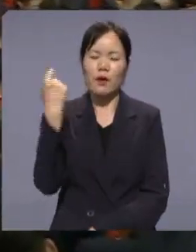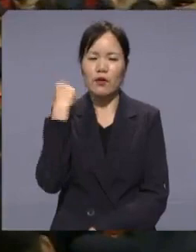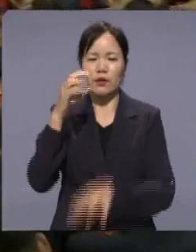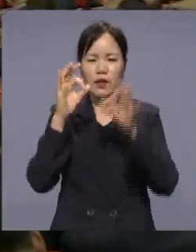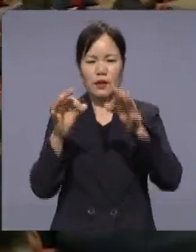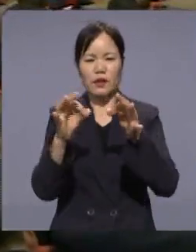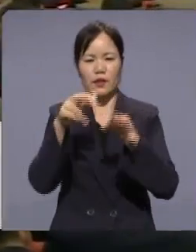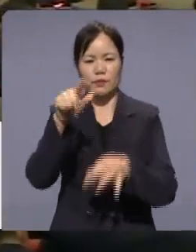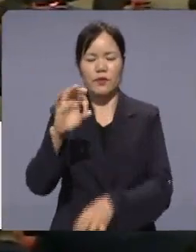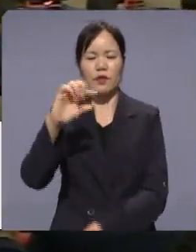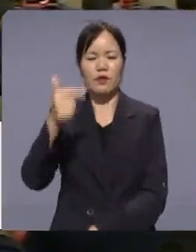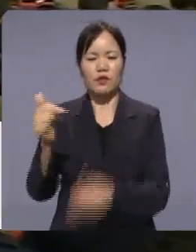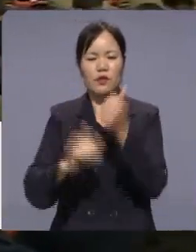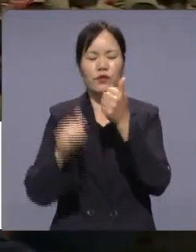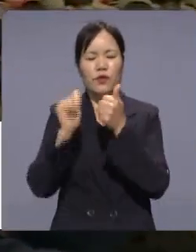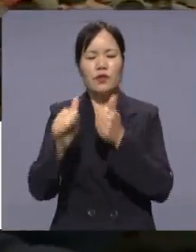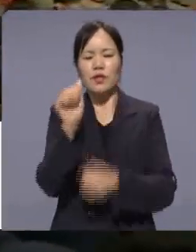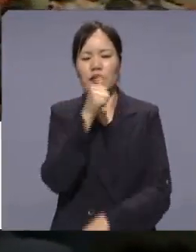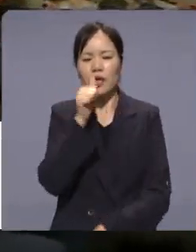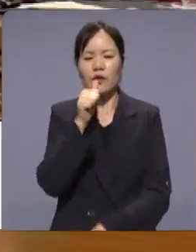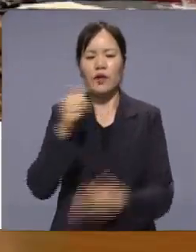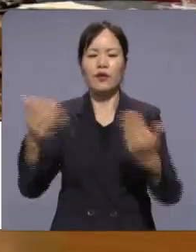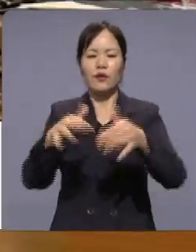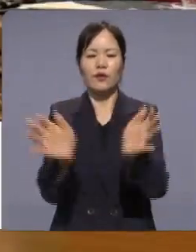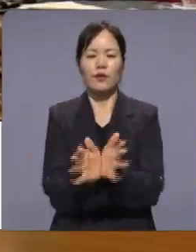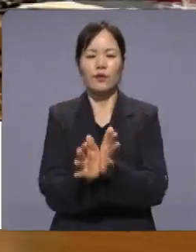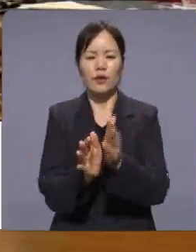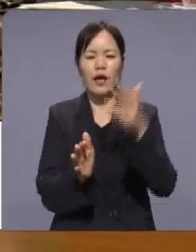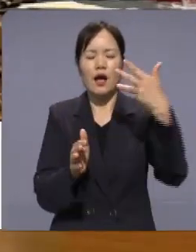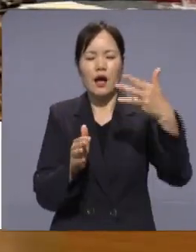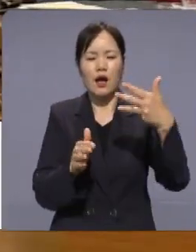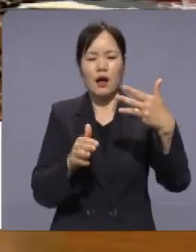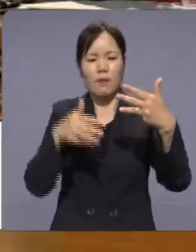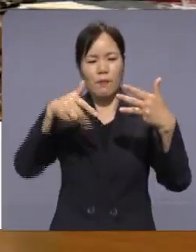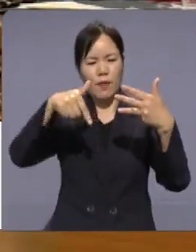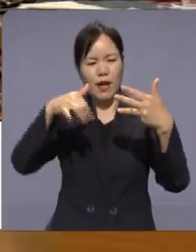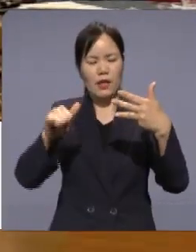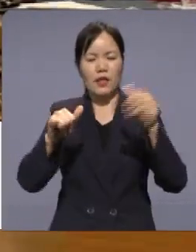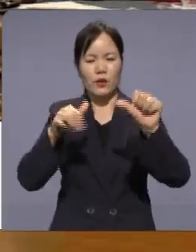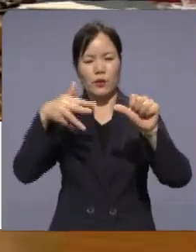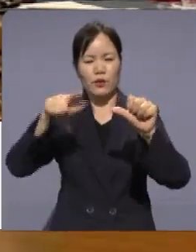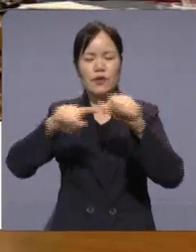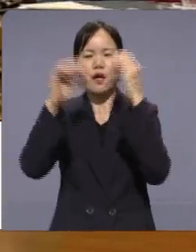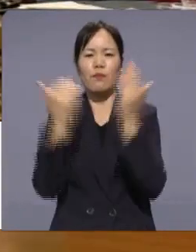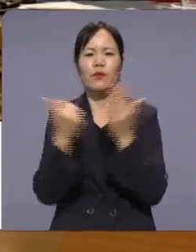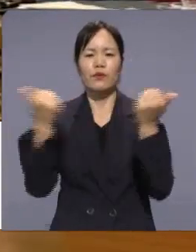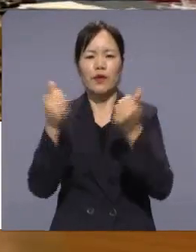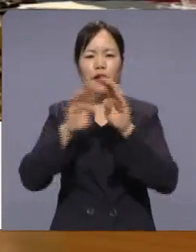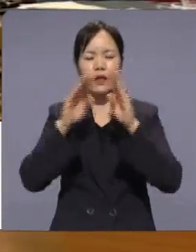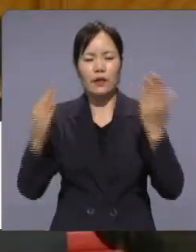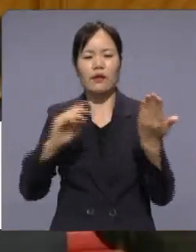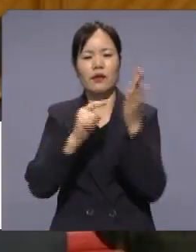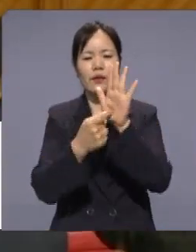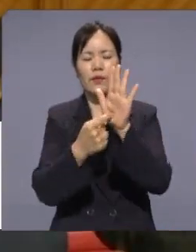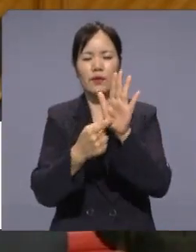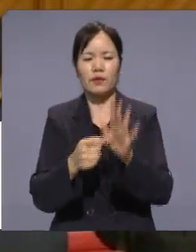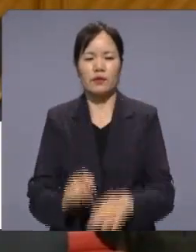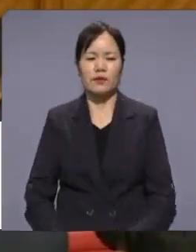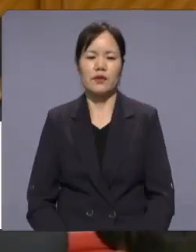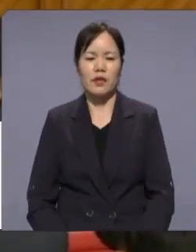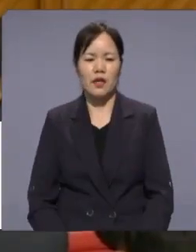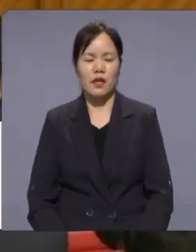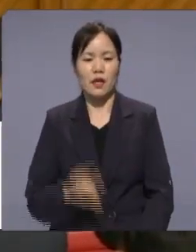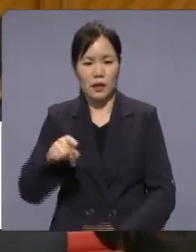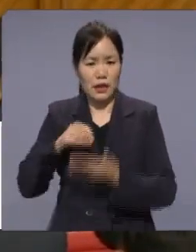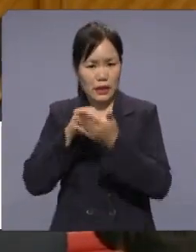위원장의 사회로 노동당 중앙위원회 8기 5차 전원회의 확대 회의가 소집됐다고 보도했습니다. 이어 상정된